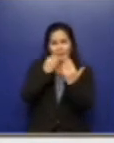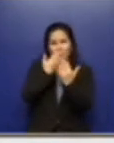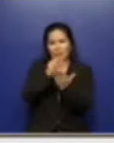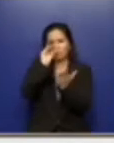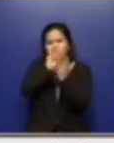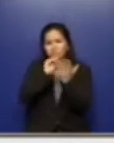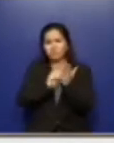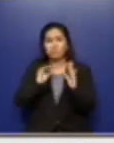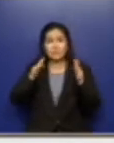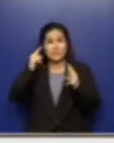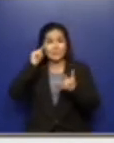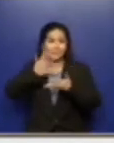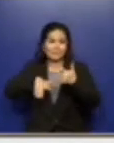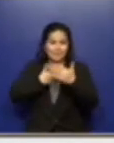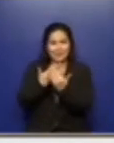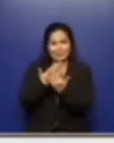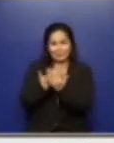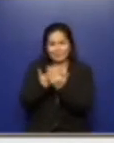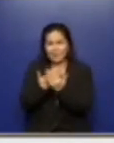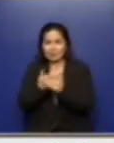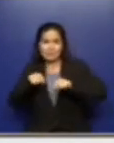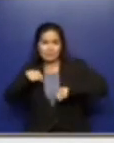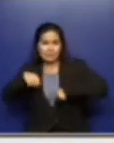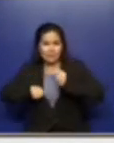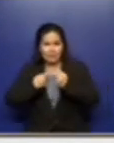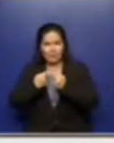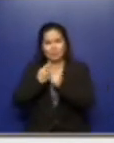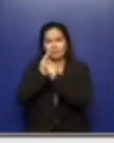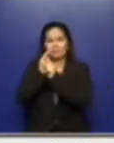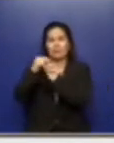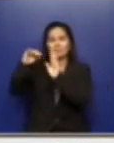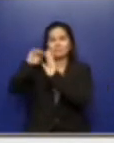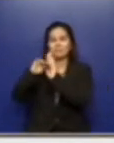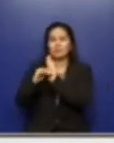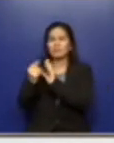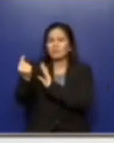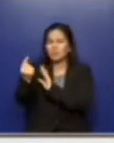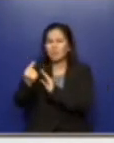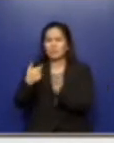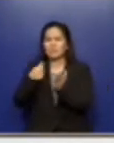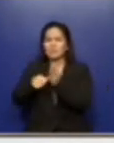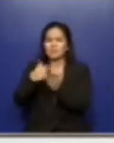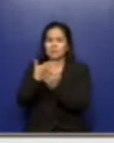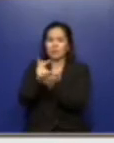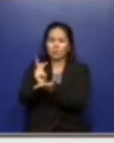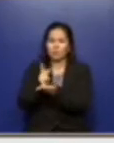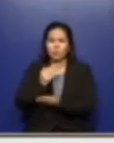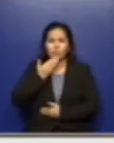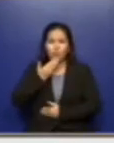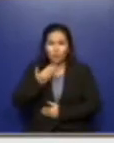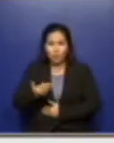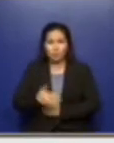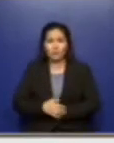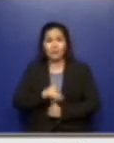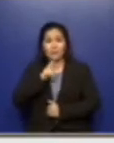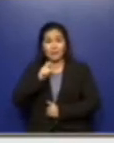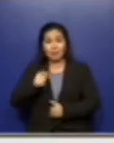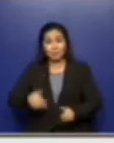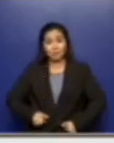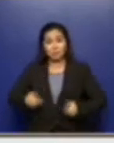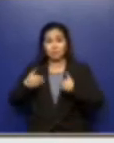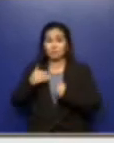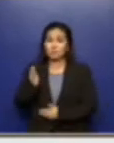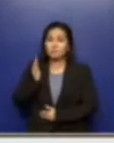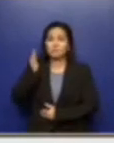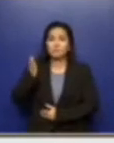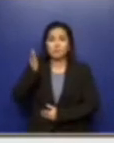างแผนแต่ไปใช้เงินที่อย่างที่ทราบอยู่สร้างหนี้ตลอดถามว่าชาติไหนนะครับ